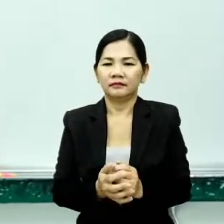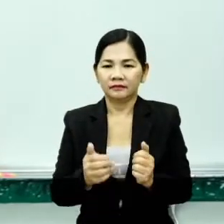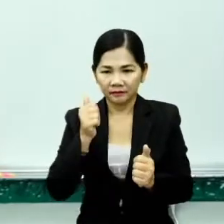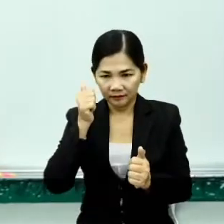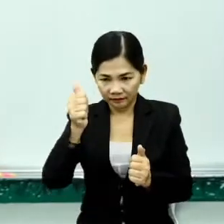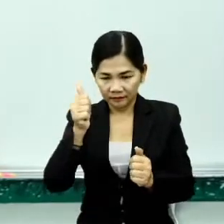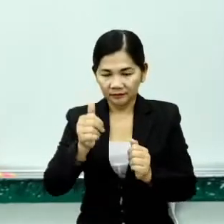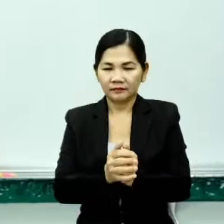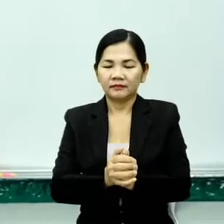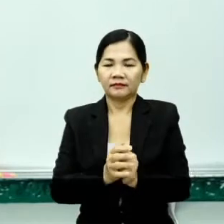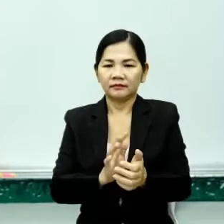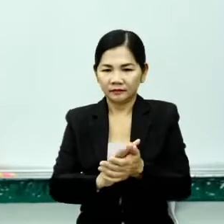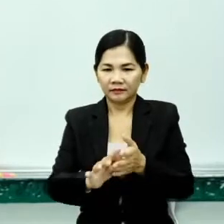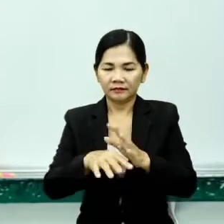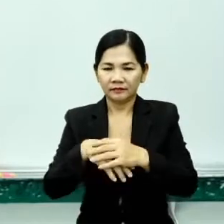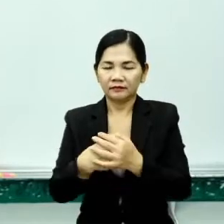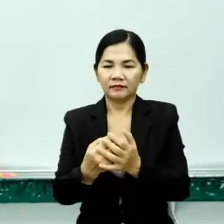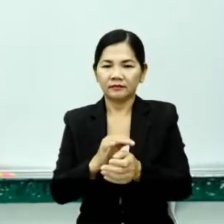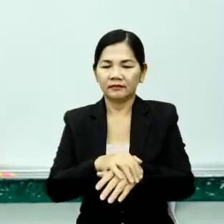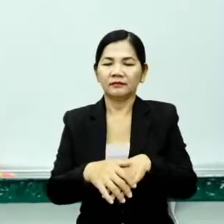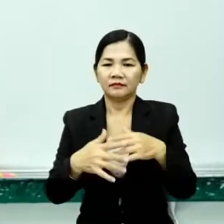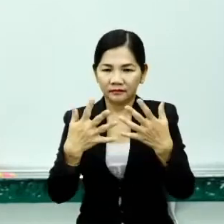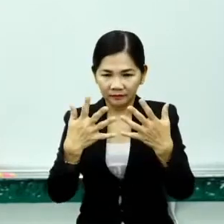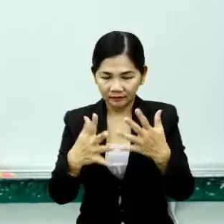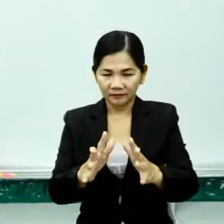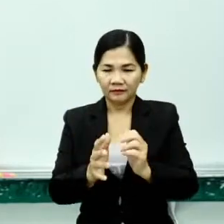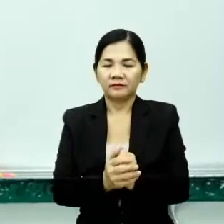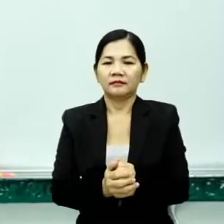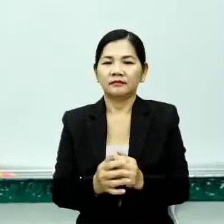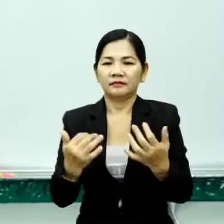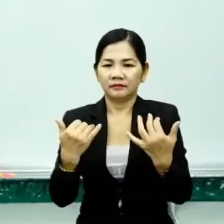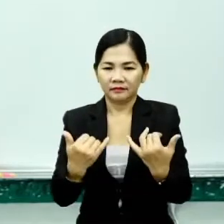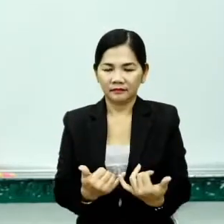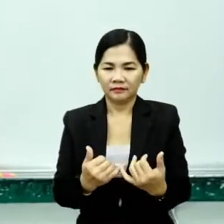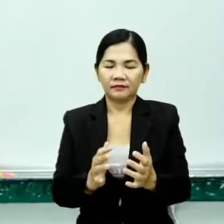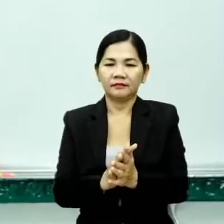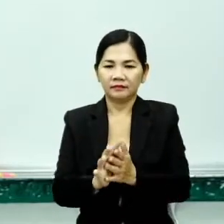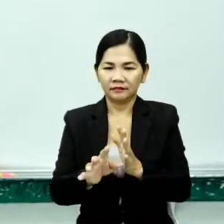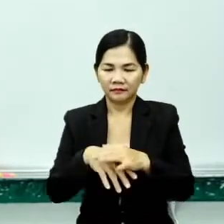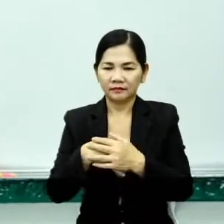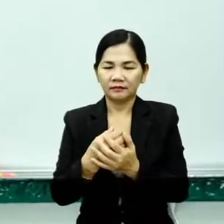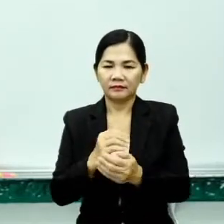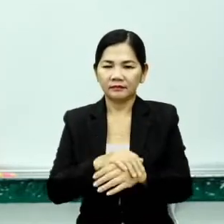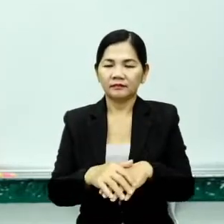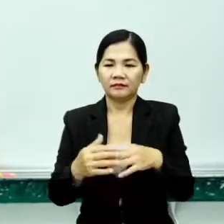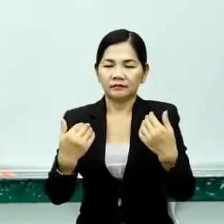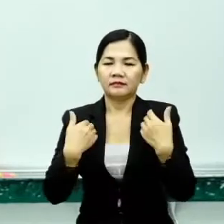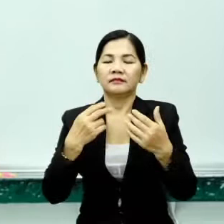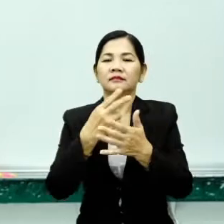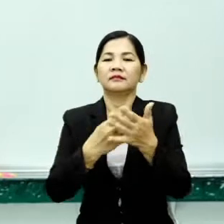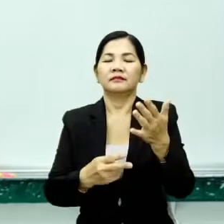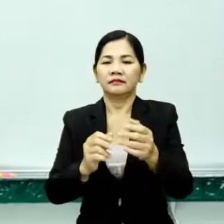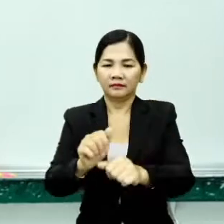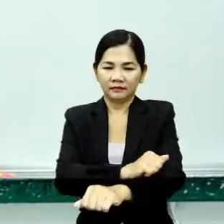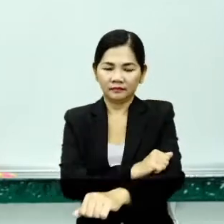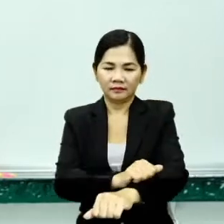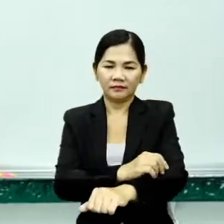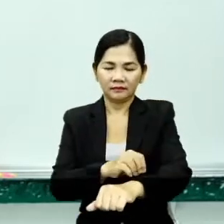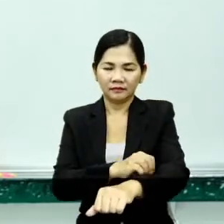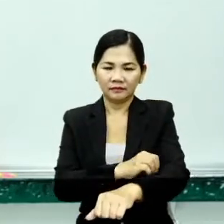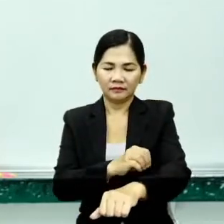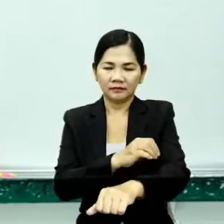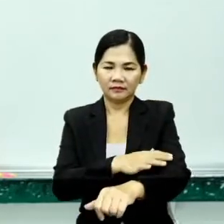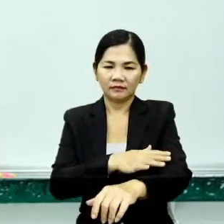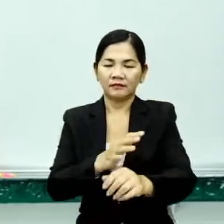là ồn nà con bạn liên xâm ạc đầy rồi rồi hai. Chà, chẳng nơi con nông ca liên xâm ạc đầy, con tơ liên chùm mùi nâng xà bú,